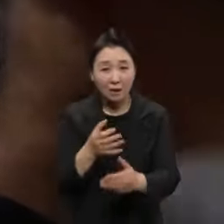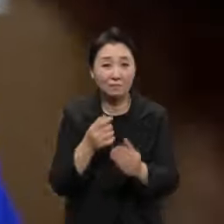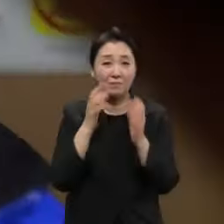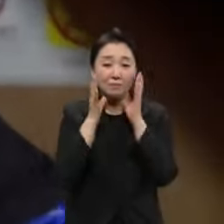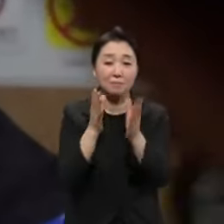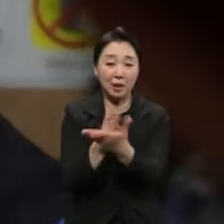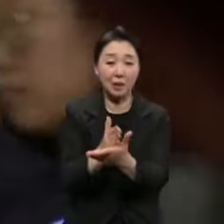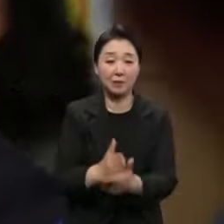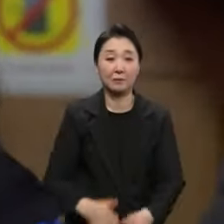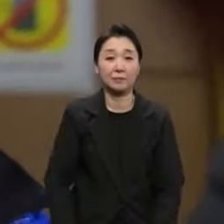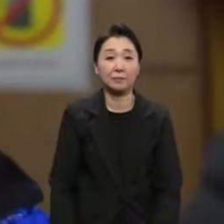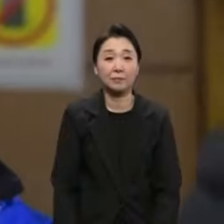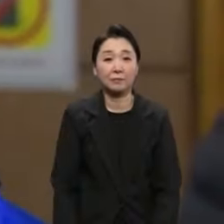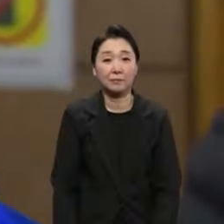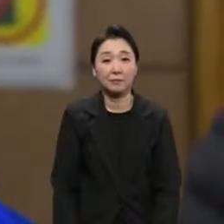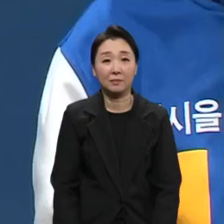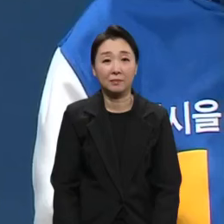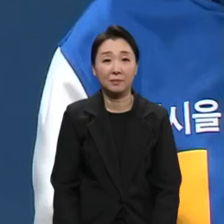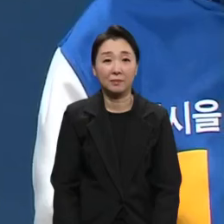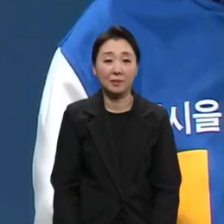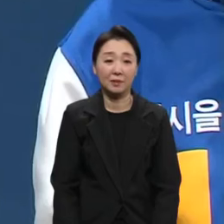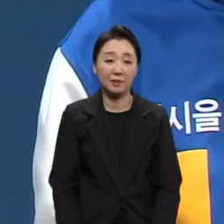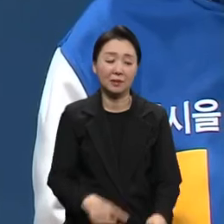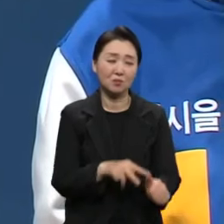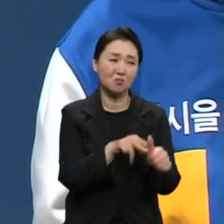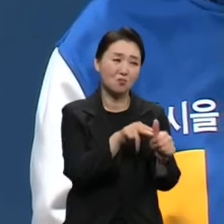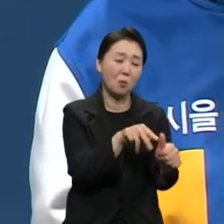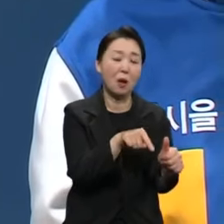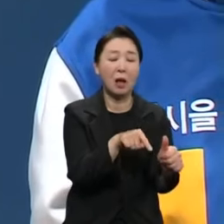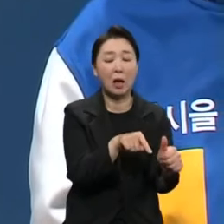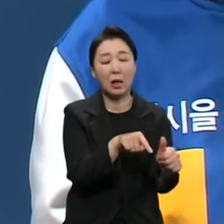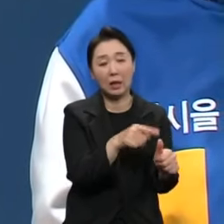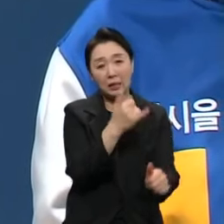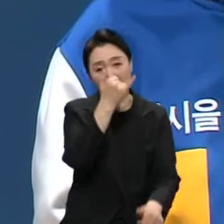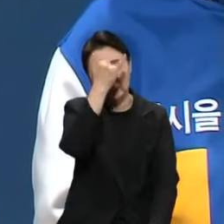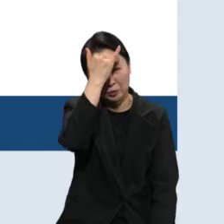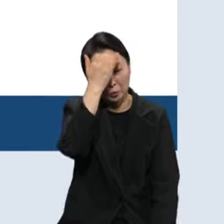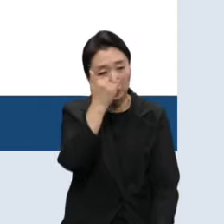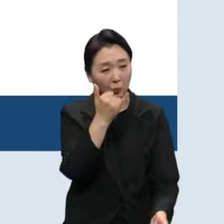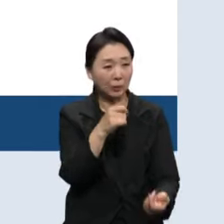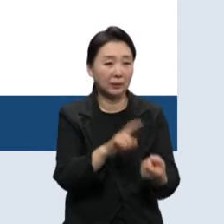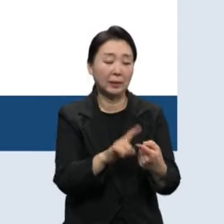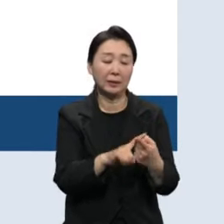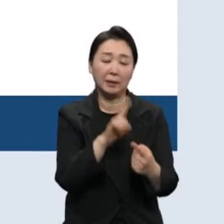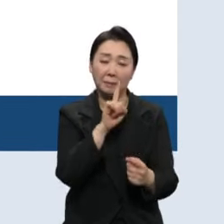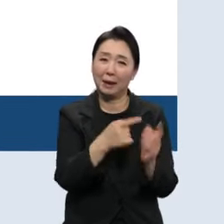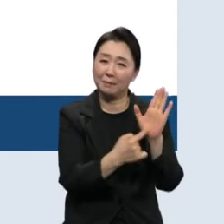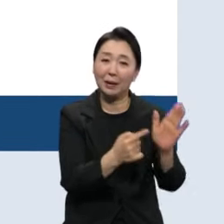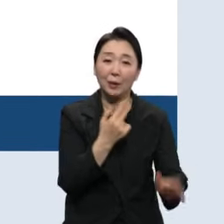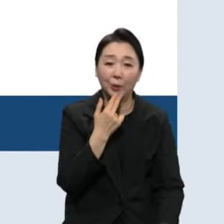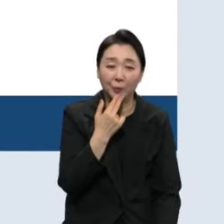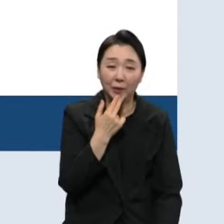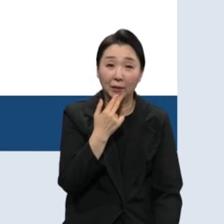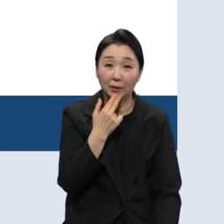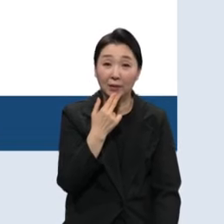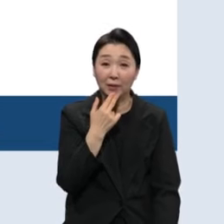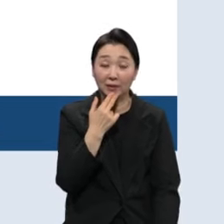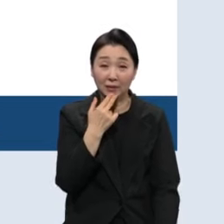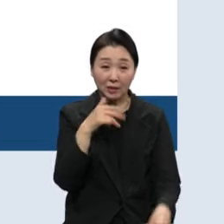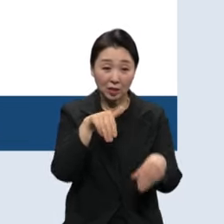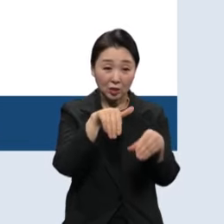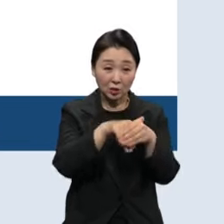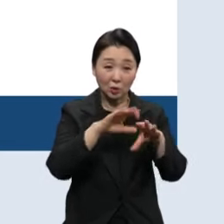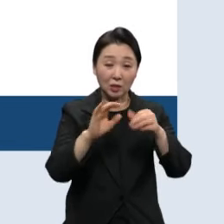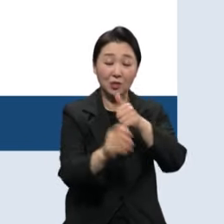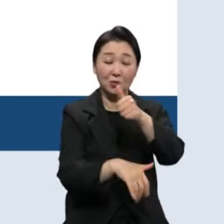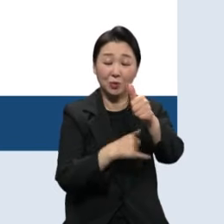하지만 최근 불거진 당 후보들의 도덕성 논란에 대한 언급은 없었습니다. 대신 당 선대위가 후보들에게 특별히